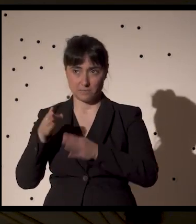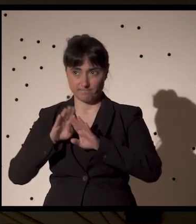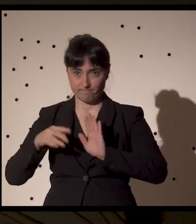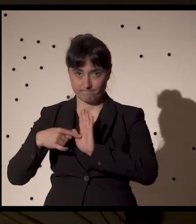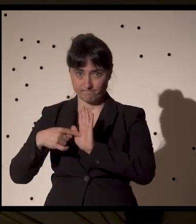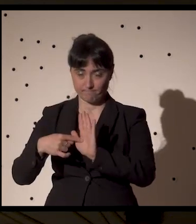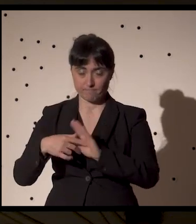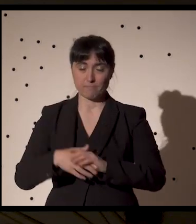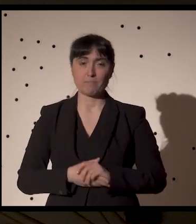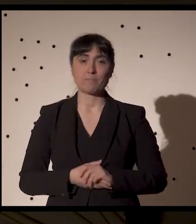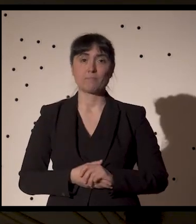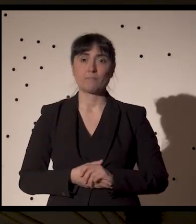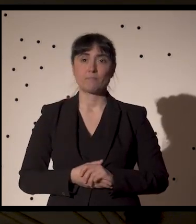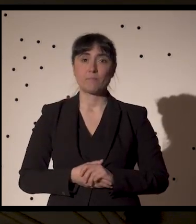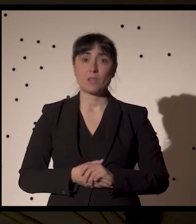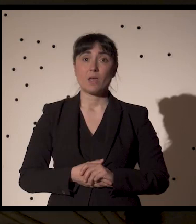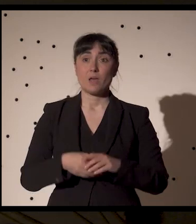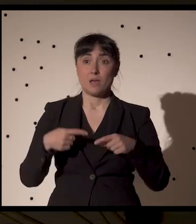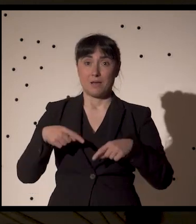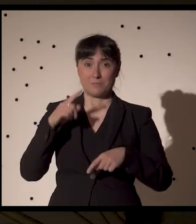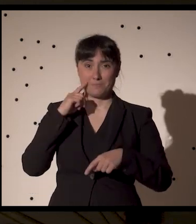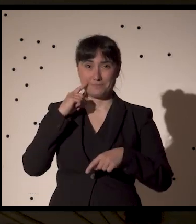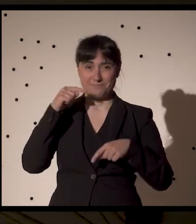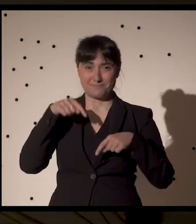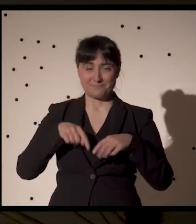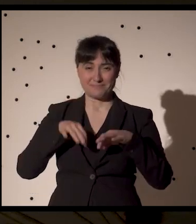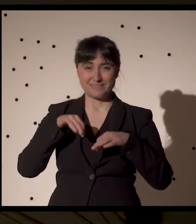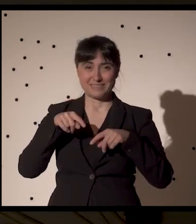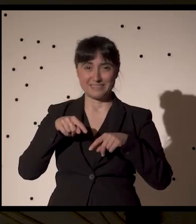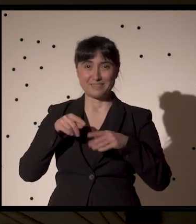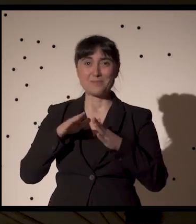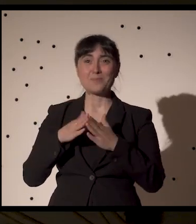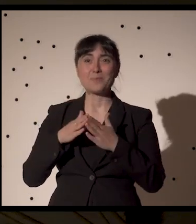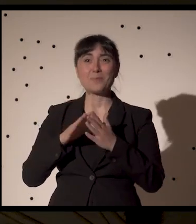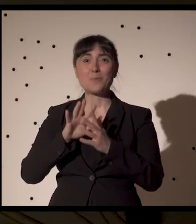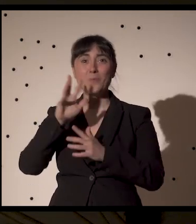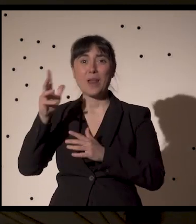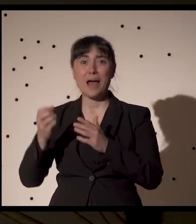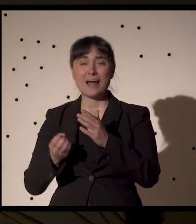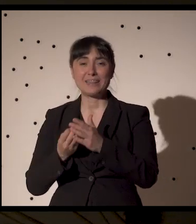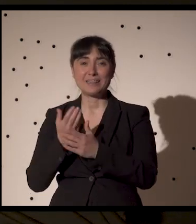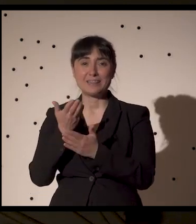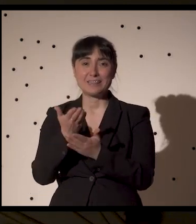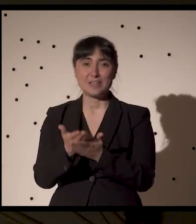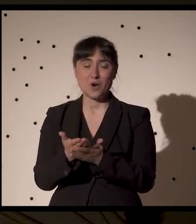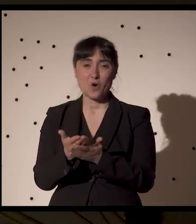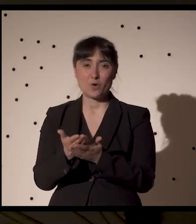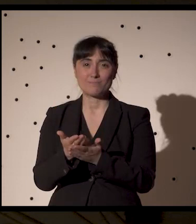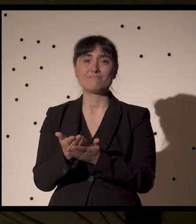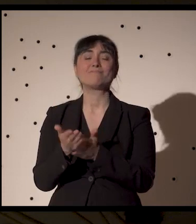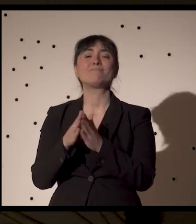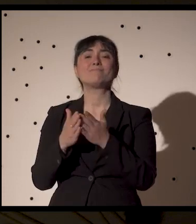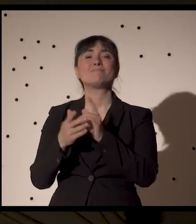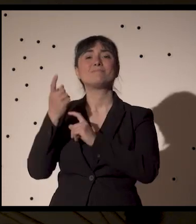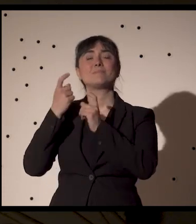altro adattamento romanzesco in questo caso è la fonte è una fonte sudamericana si tratta